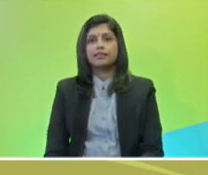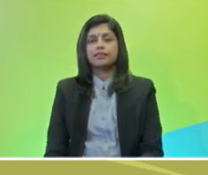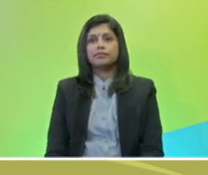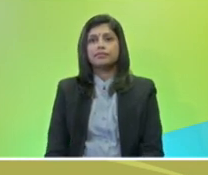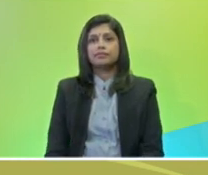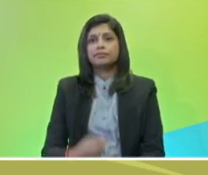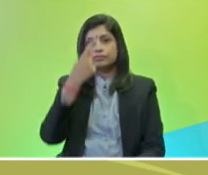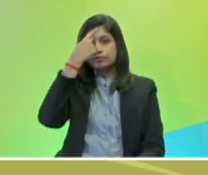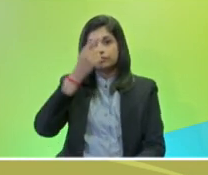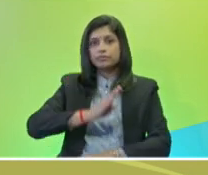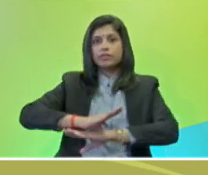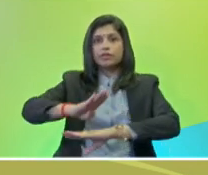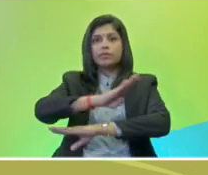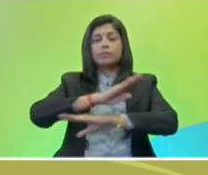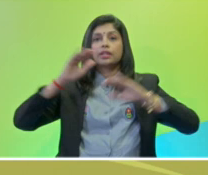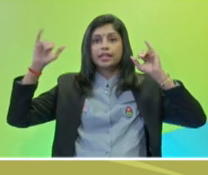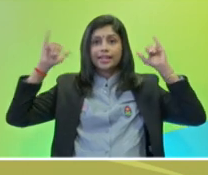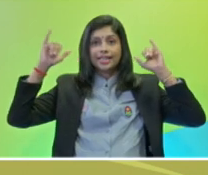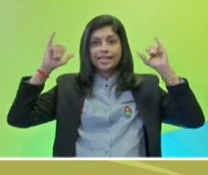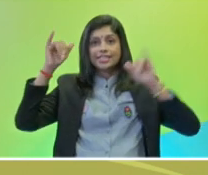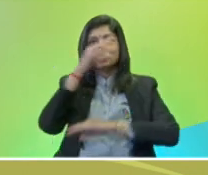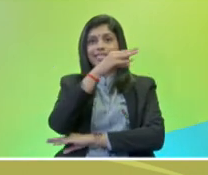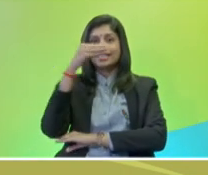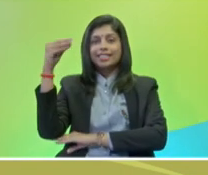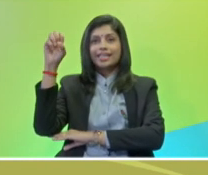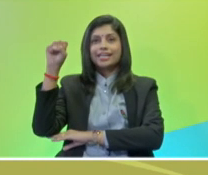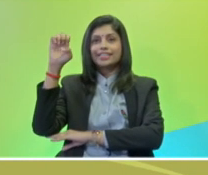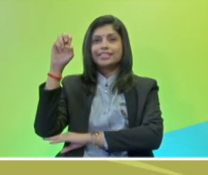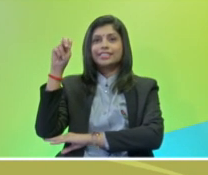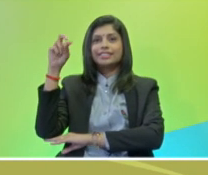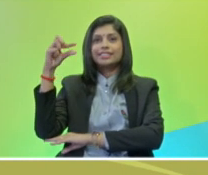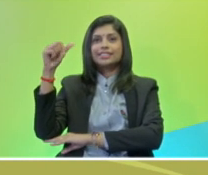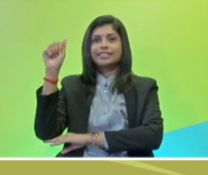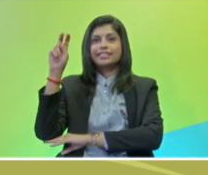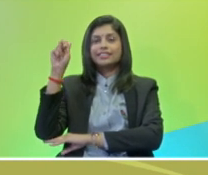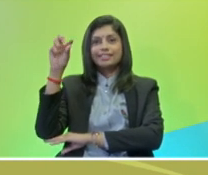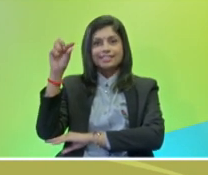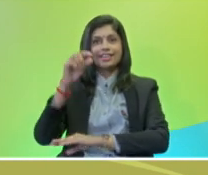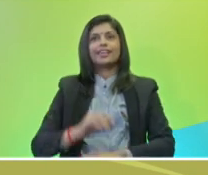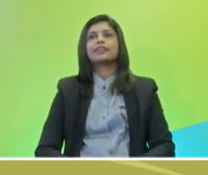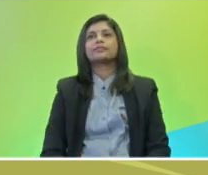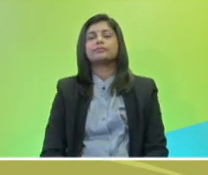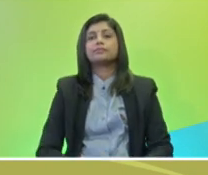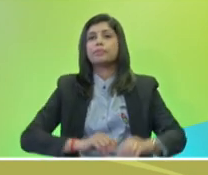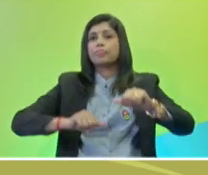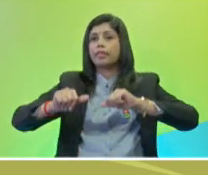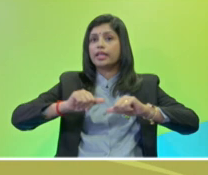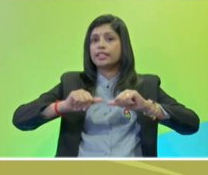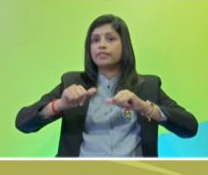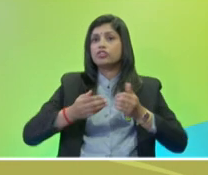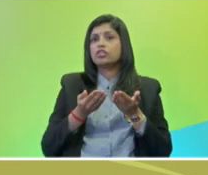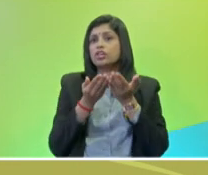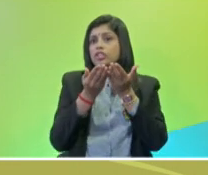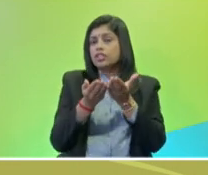rekreasi dan kesenangan situasikan jadi kita terus oke cadangan untuk Pandu arah